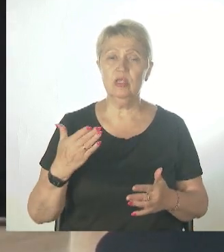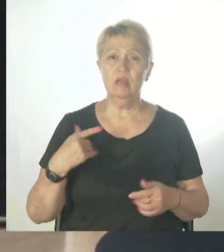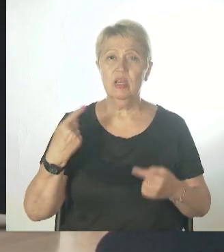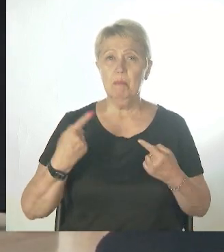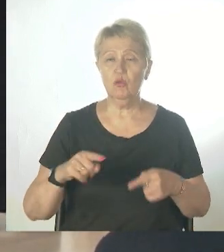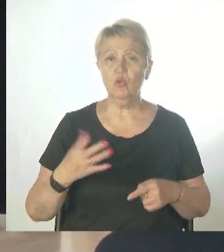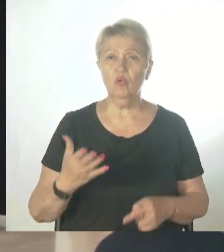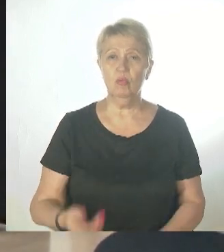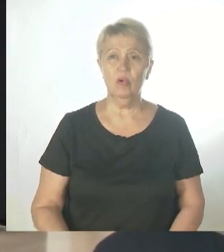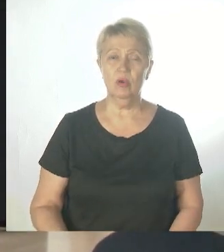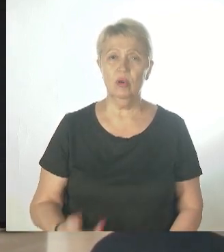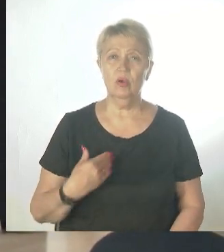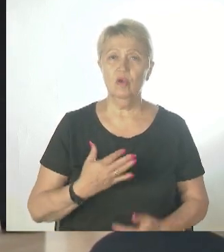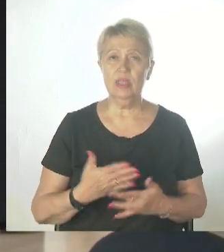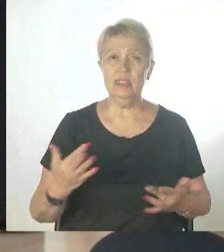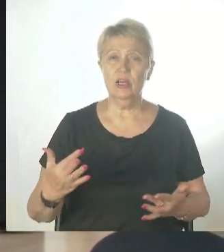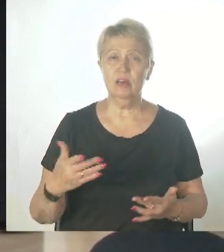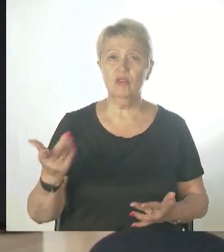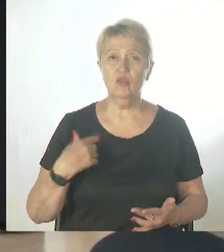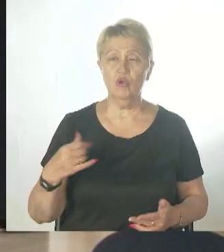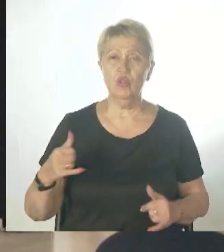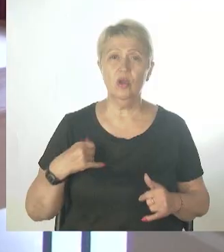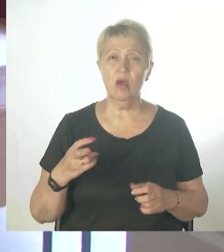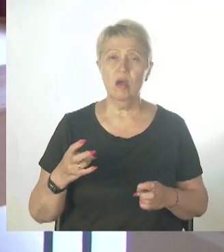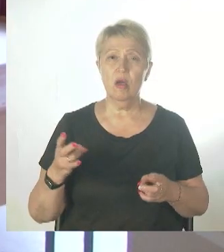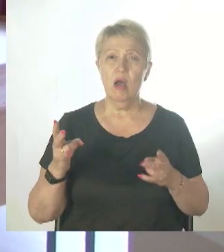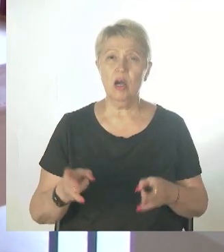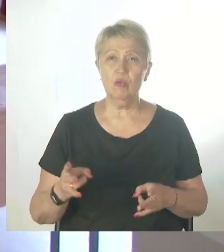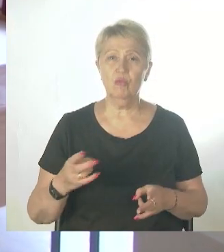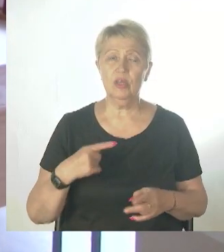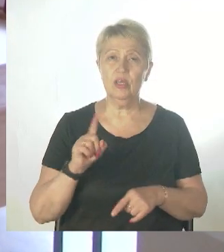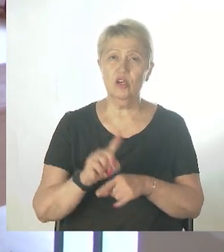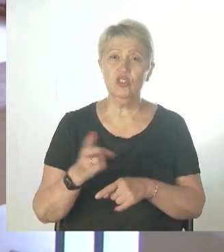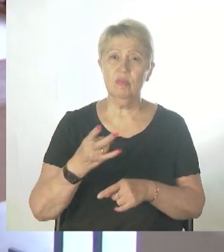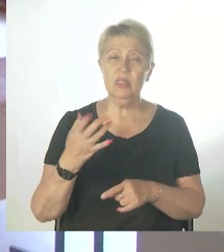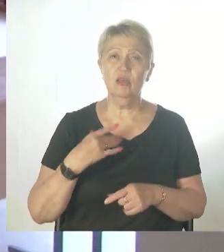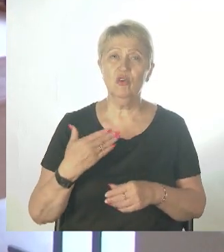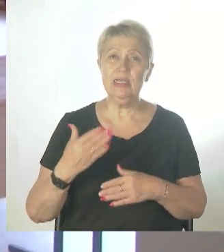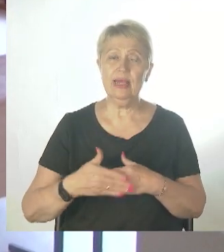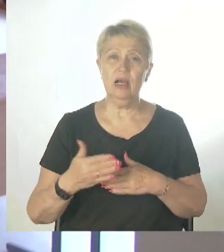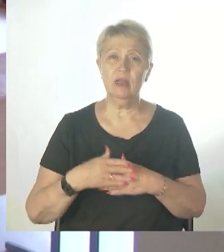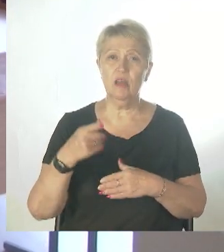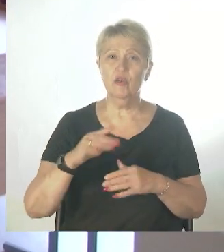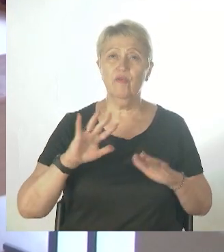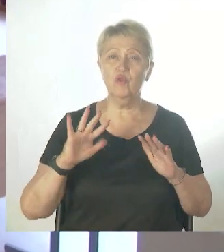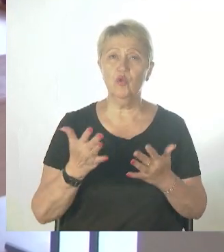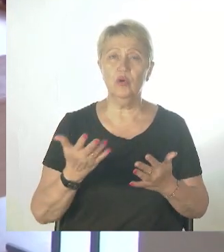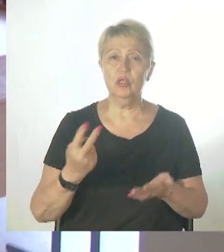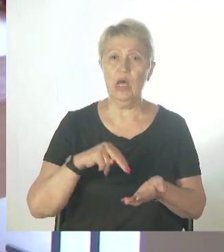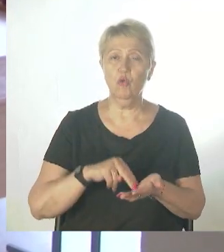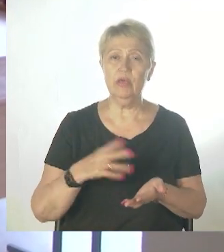Допустим, некоторые разбойники, которые должны быть наказаны, они вдруг становятся